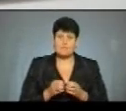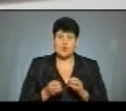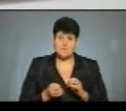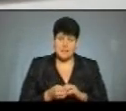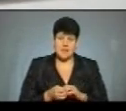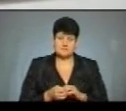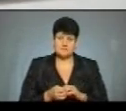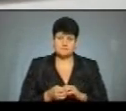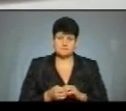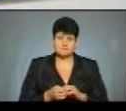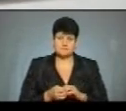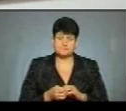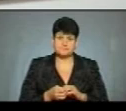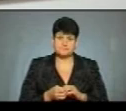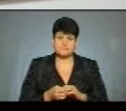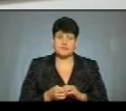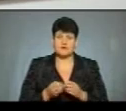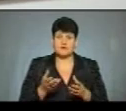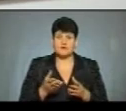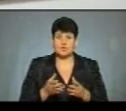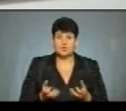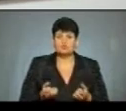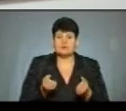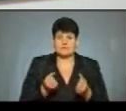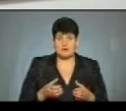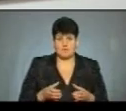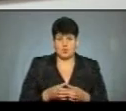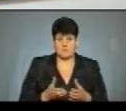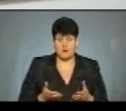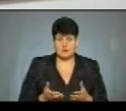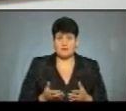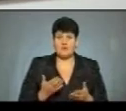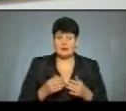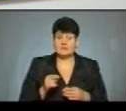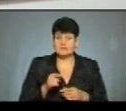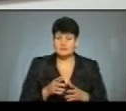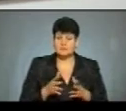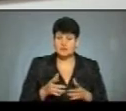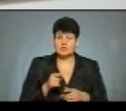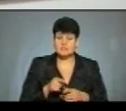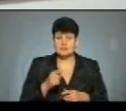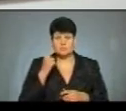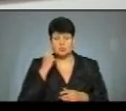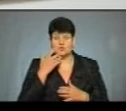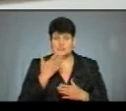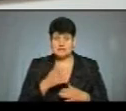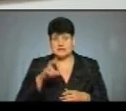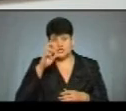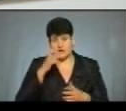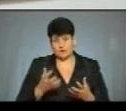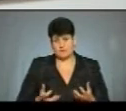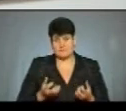з фінансуванням, є проблеми з утриманням громад. Але тим не менше ми виходили з позиції державної